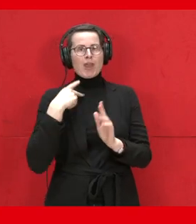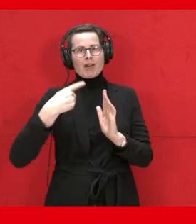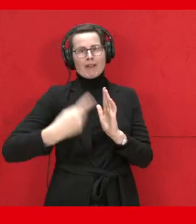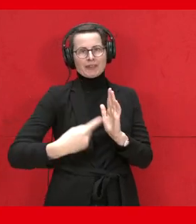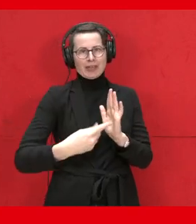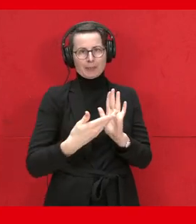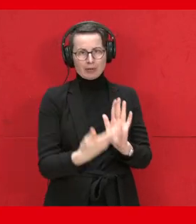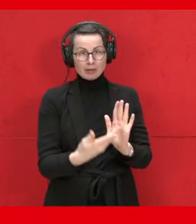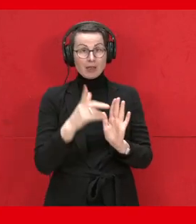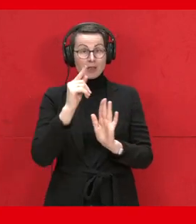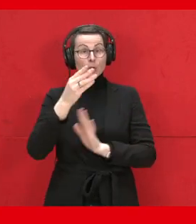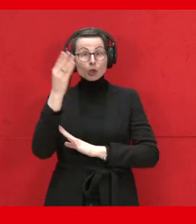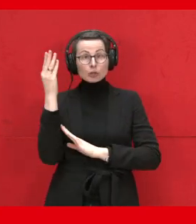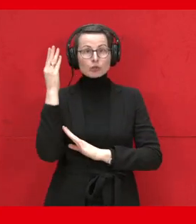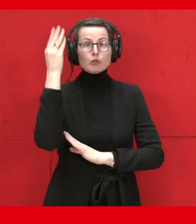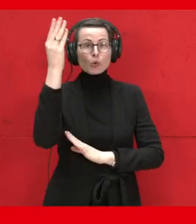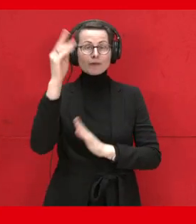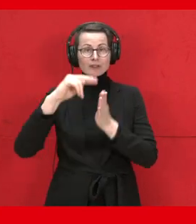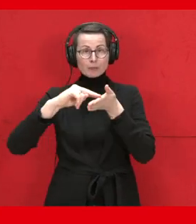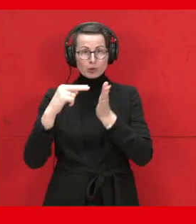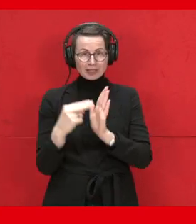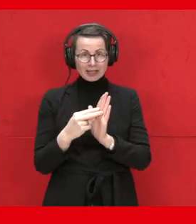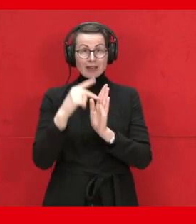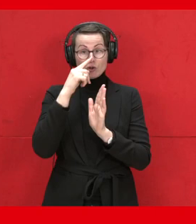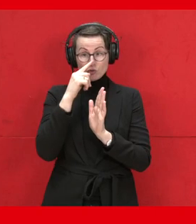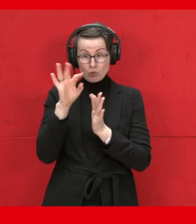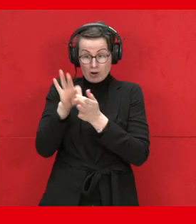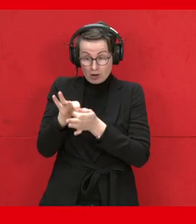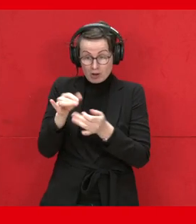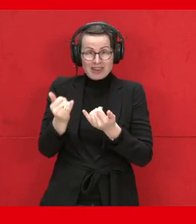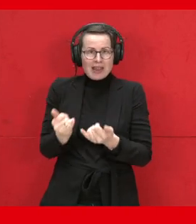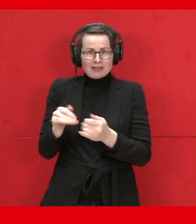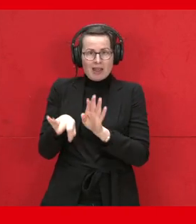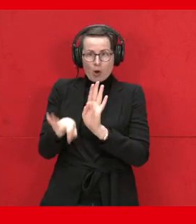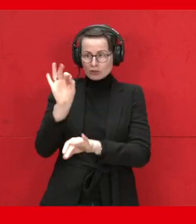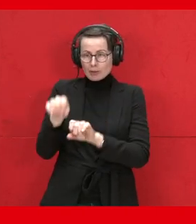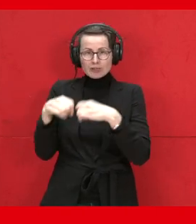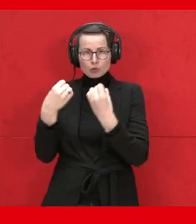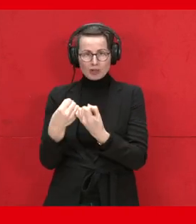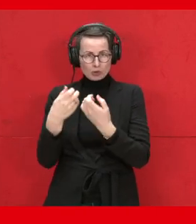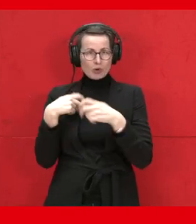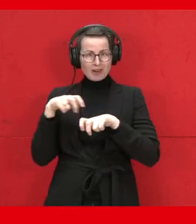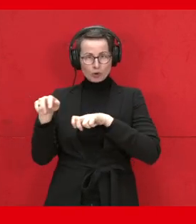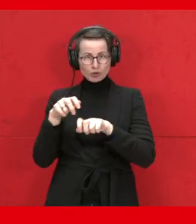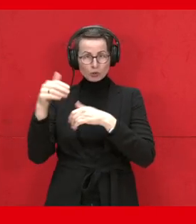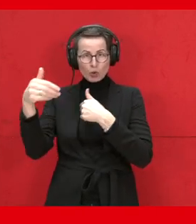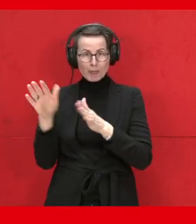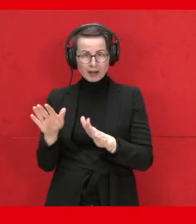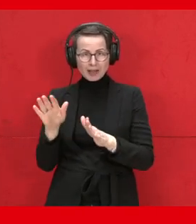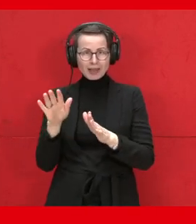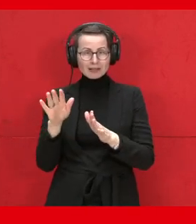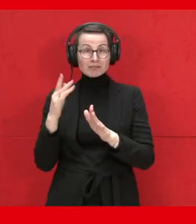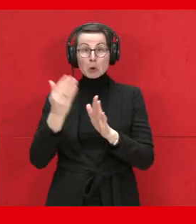Zukunft ausgerichtete Politik darf aber nicht die Ausnahmesituation eines Konjunkturpakets bleiben. Ein Sparhaushalt, wie ihn